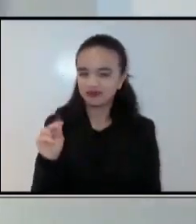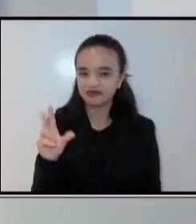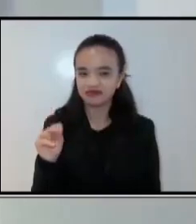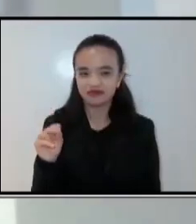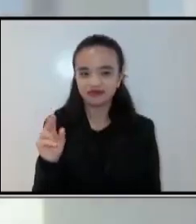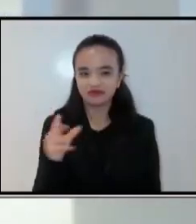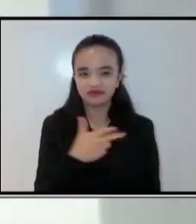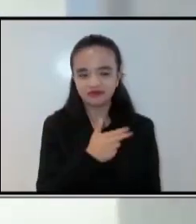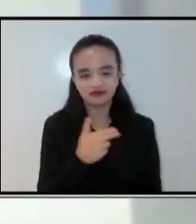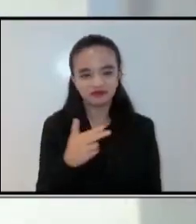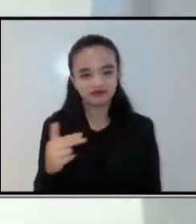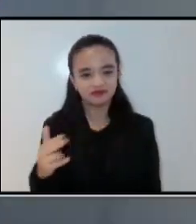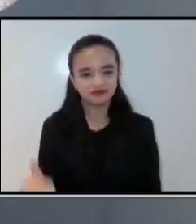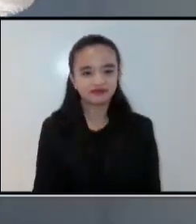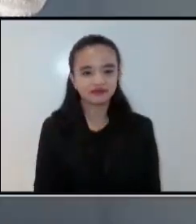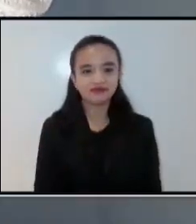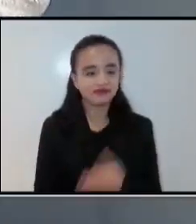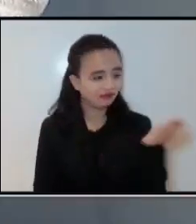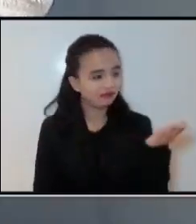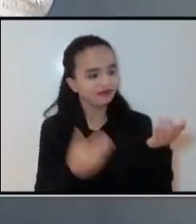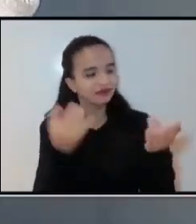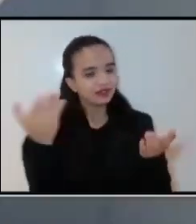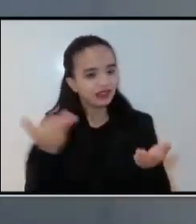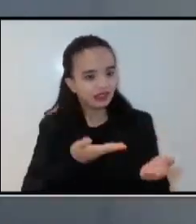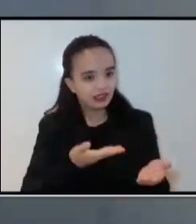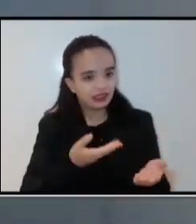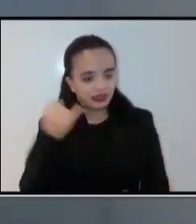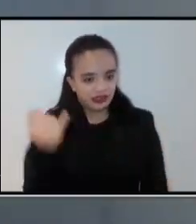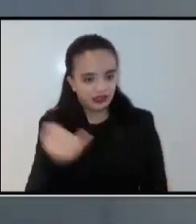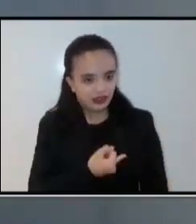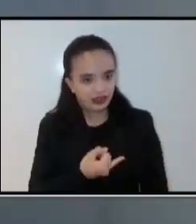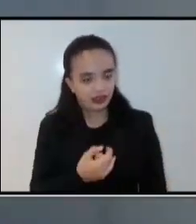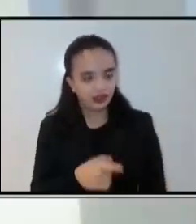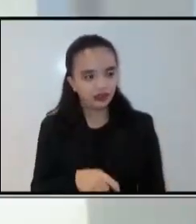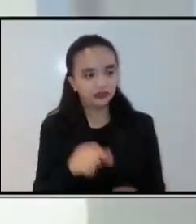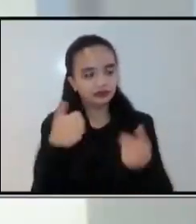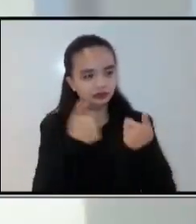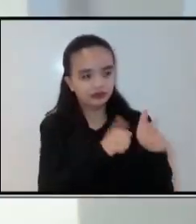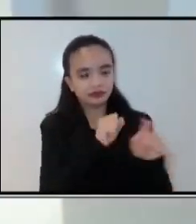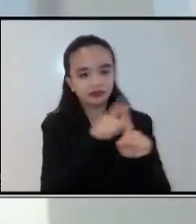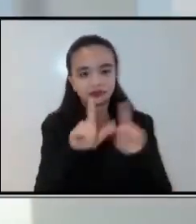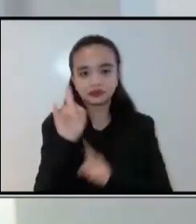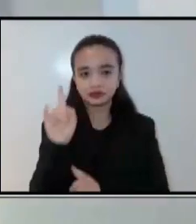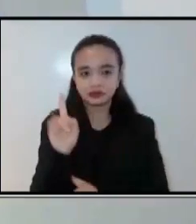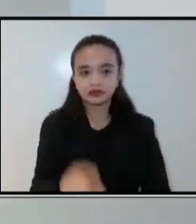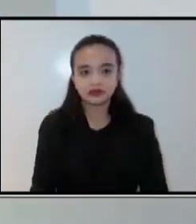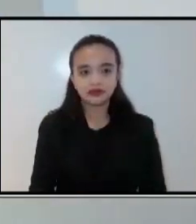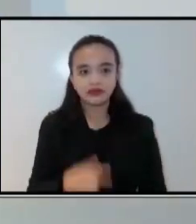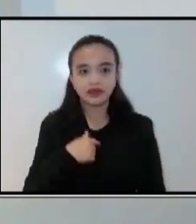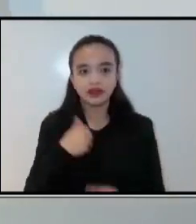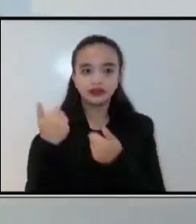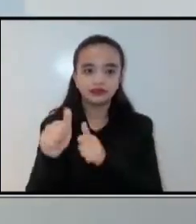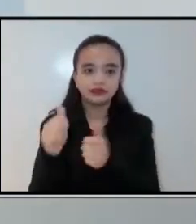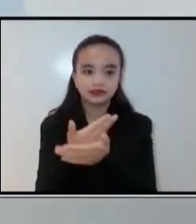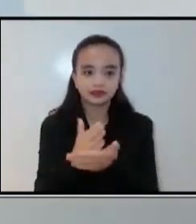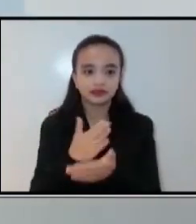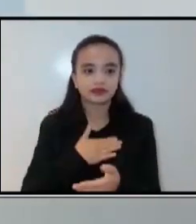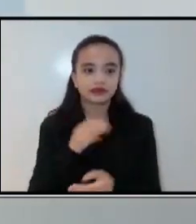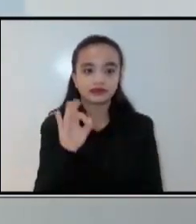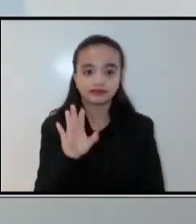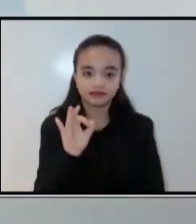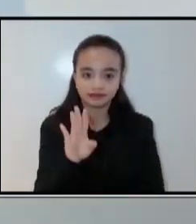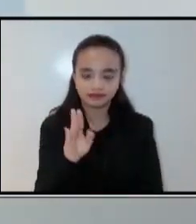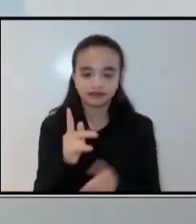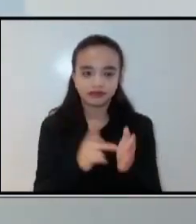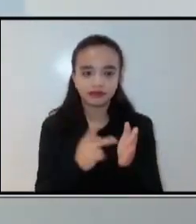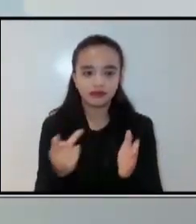Eto, syempre, invite mo naman yung ating mga viewers to like and follow your social media accounts. Please follow, like, and share po my Facebook page, Princess Jay